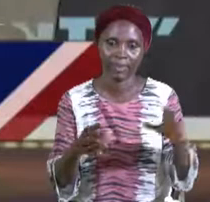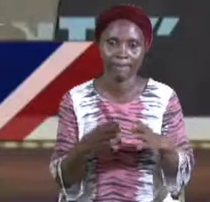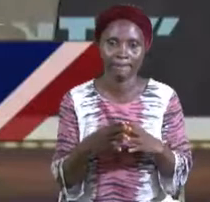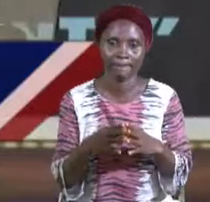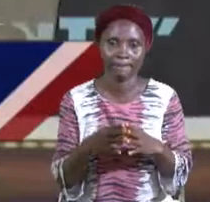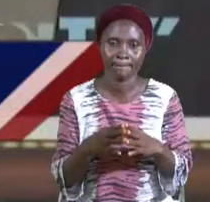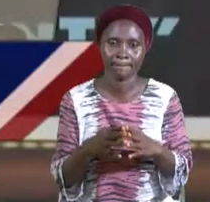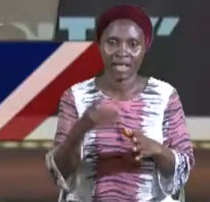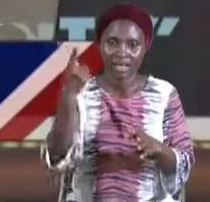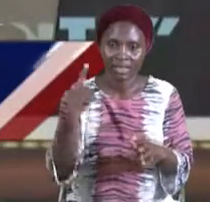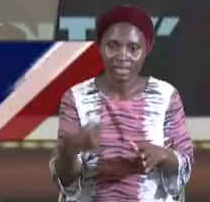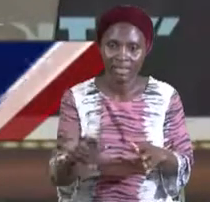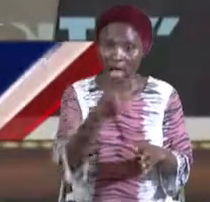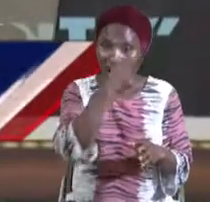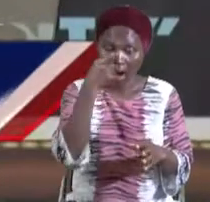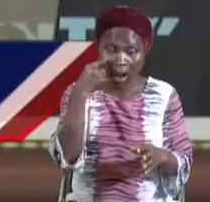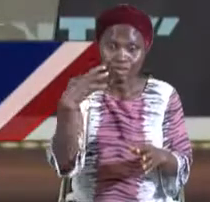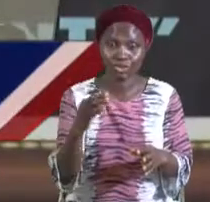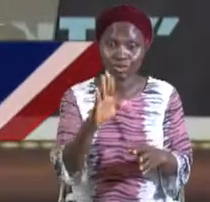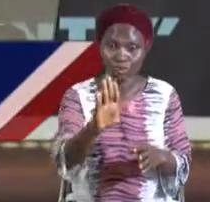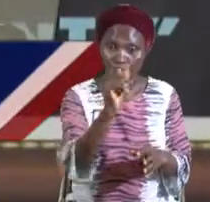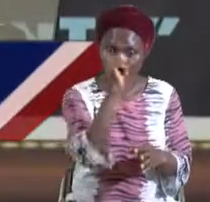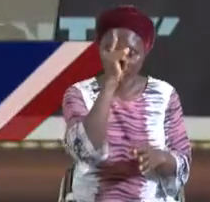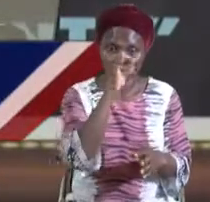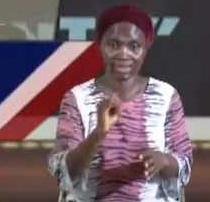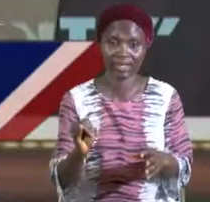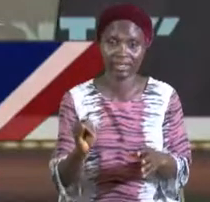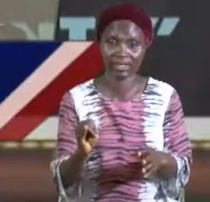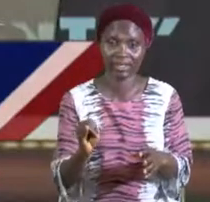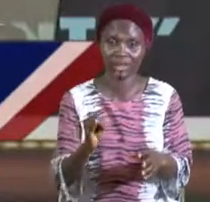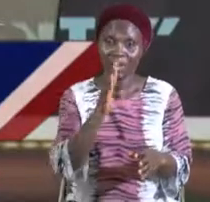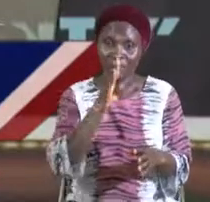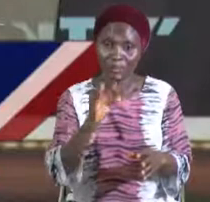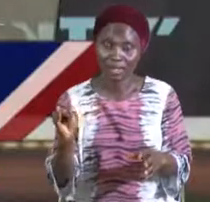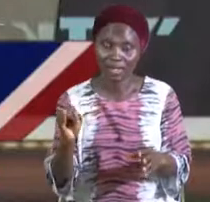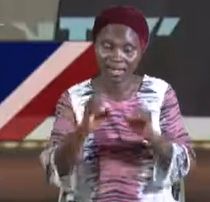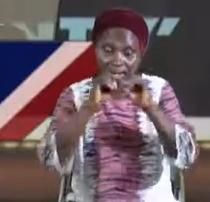18. Et qu'il illumine les yeux de votre cœur.